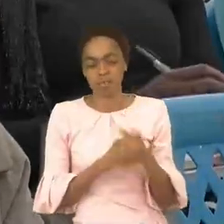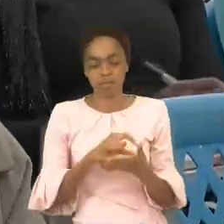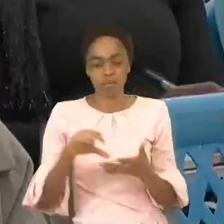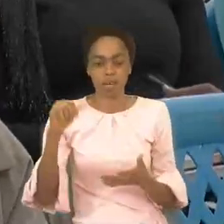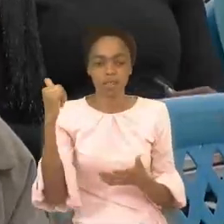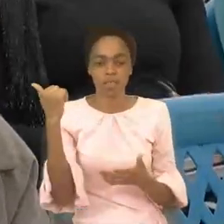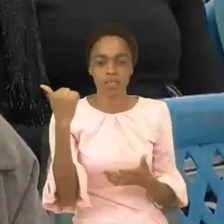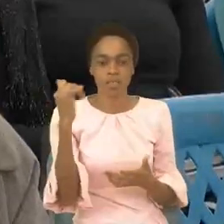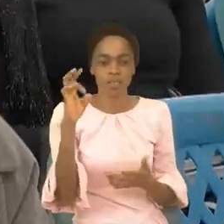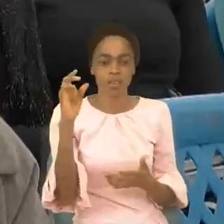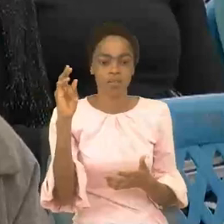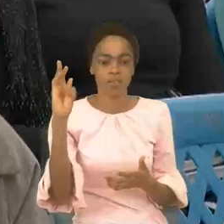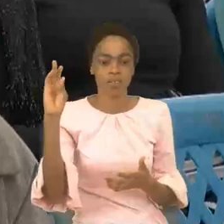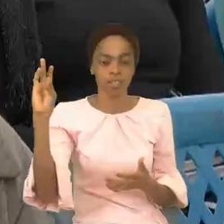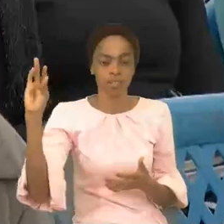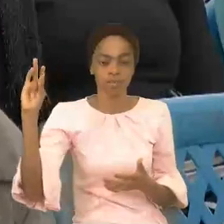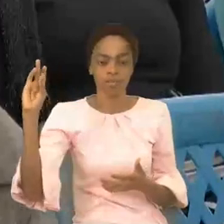17.